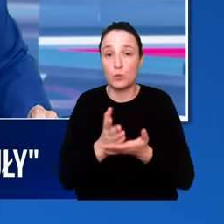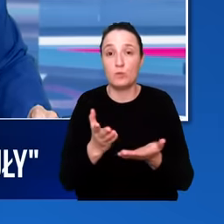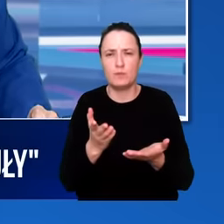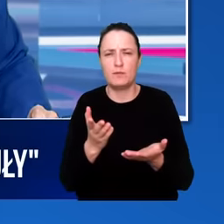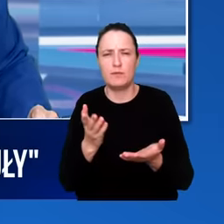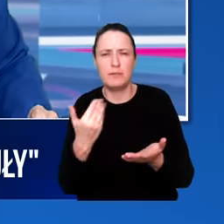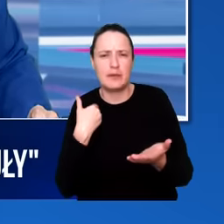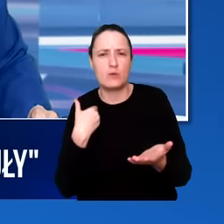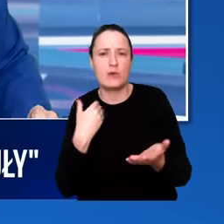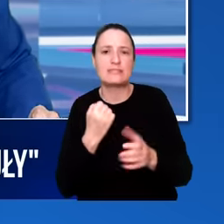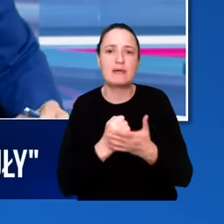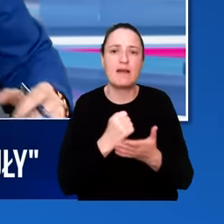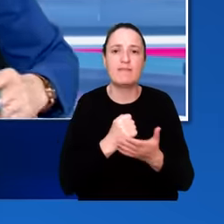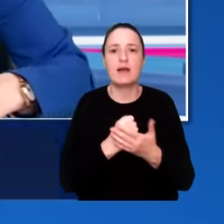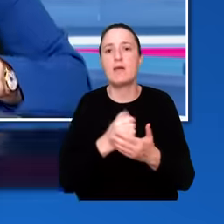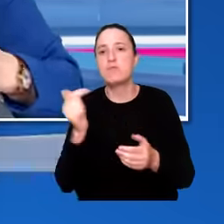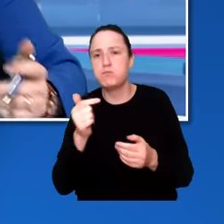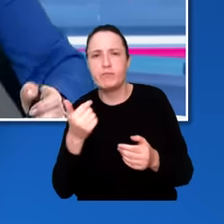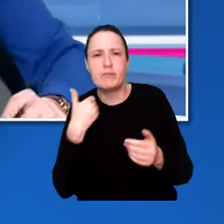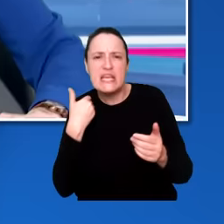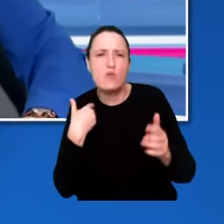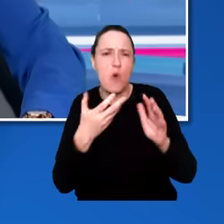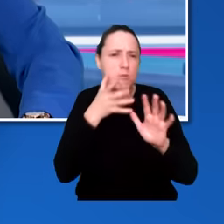o tym, że miał być inwigilowany